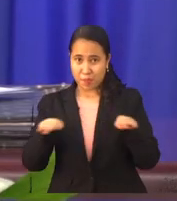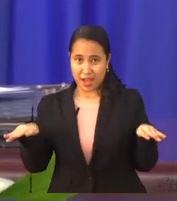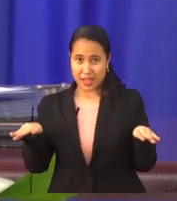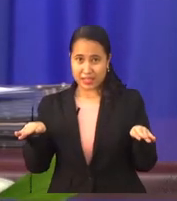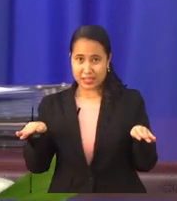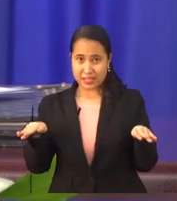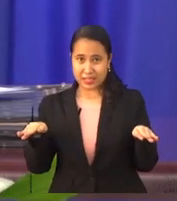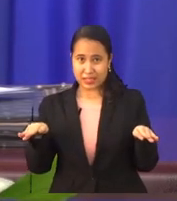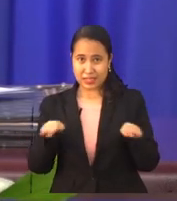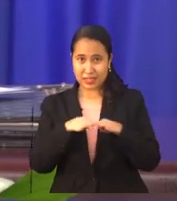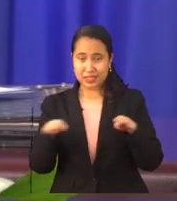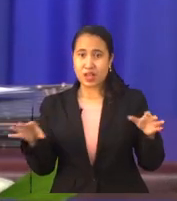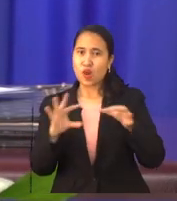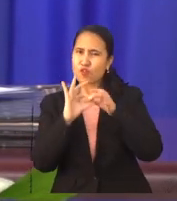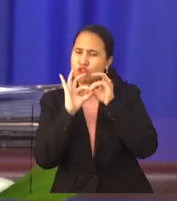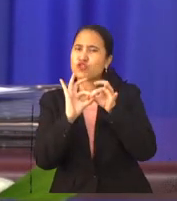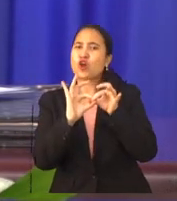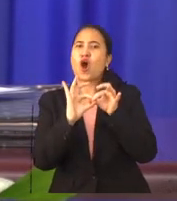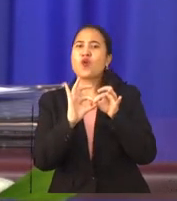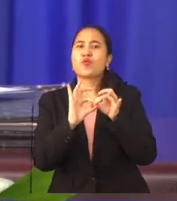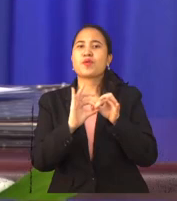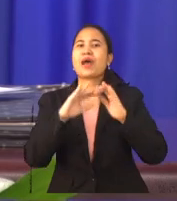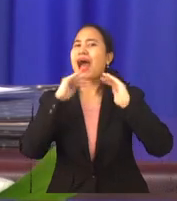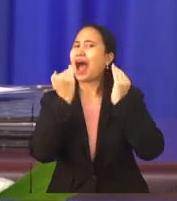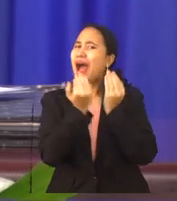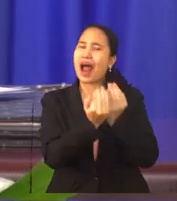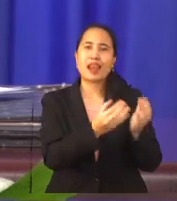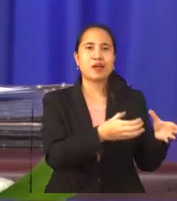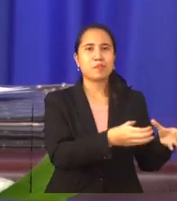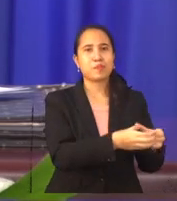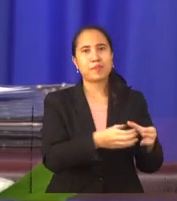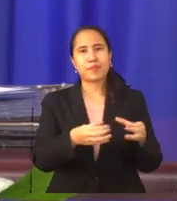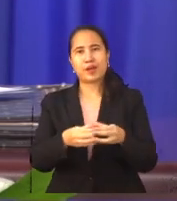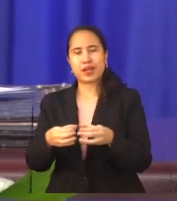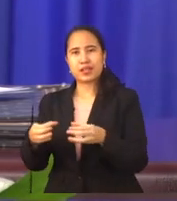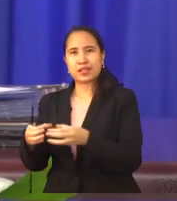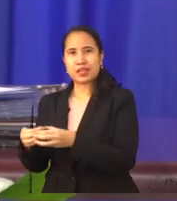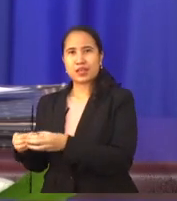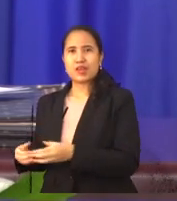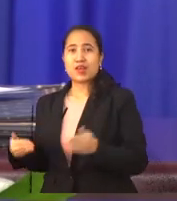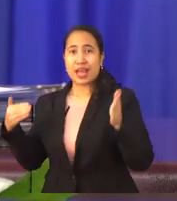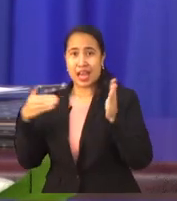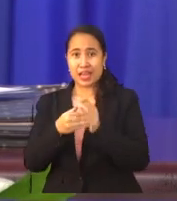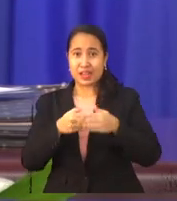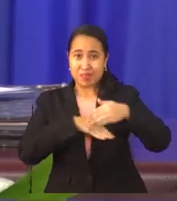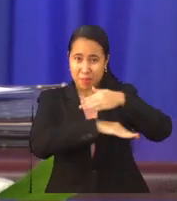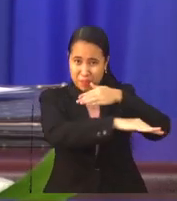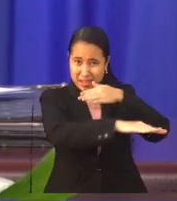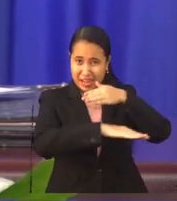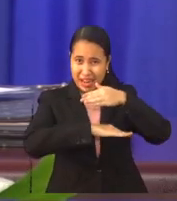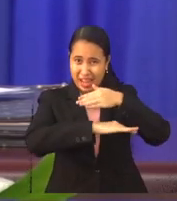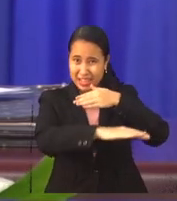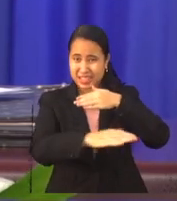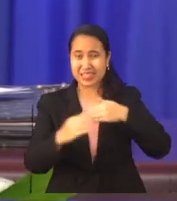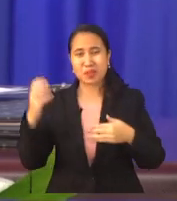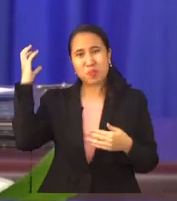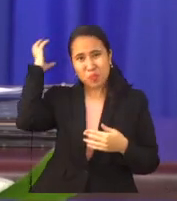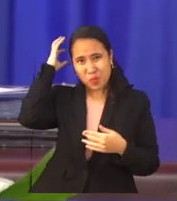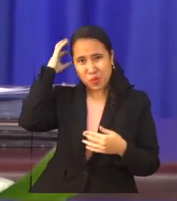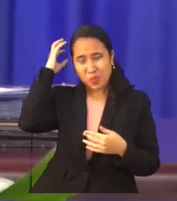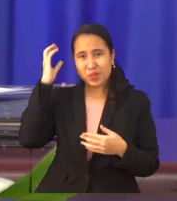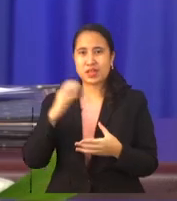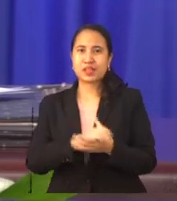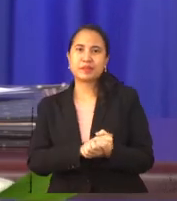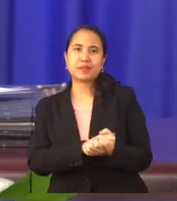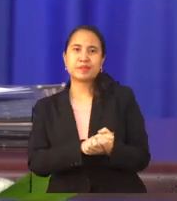van het scheppen van vertrouwen bij alle partijen in het proces van beëindiging van de binnenlandse strijd, waarbij over en weer van de